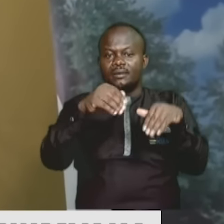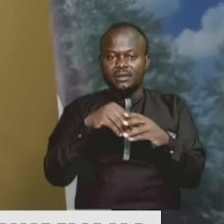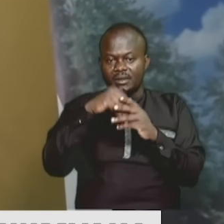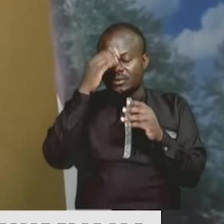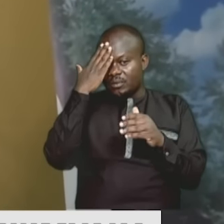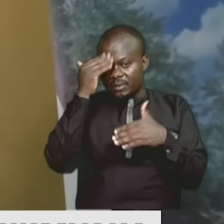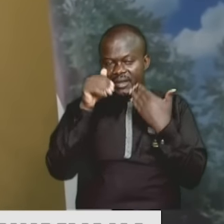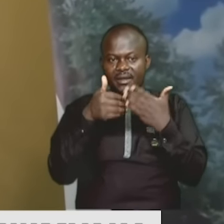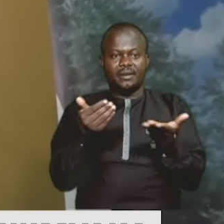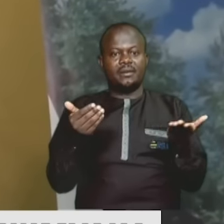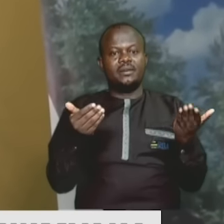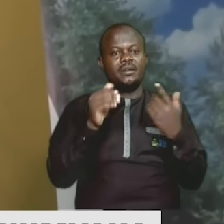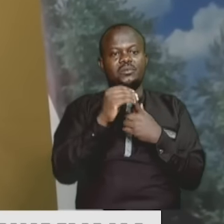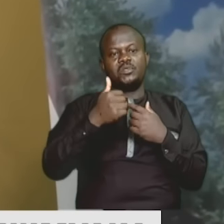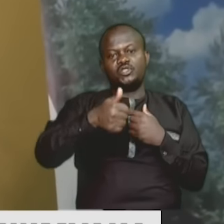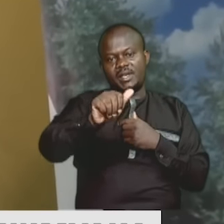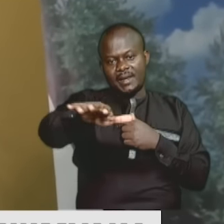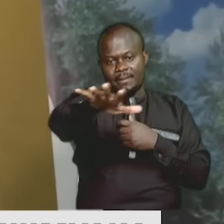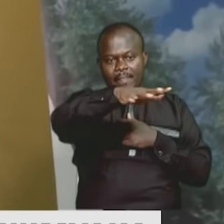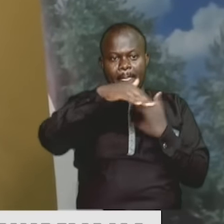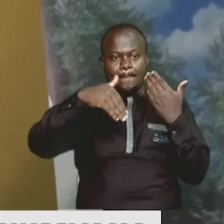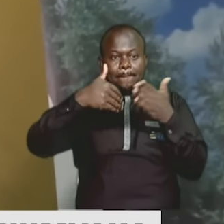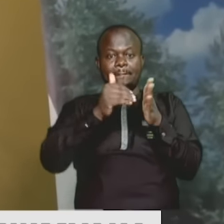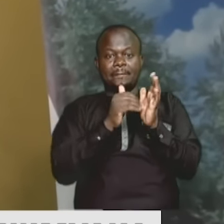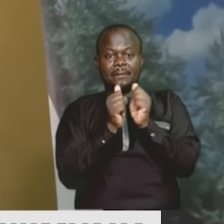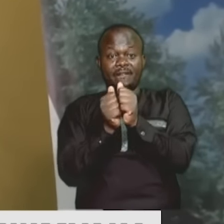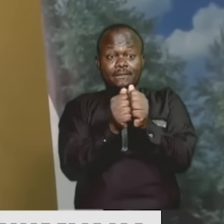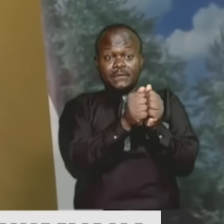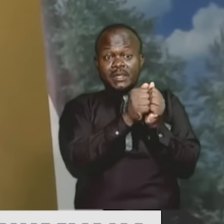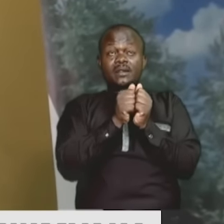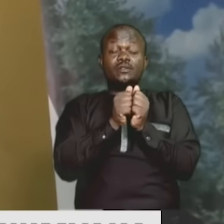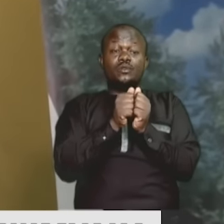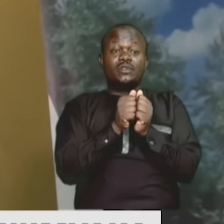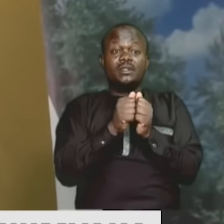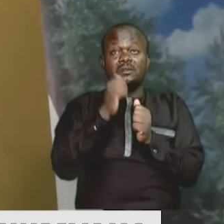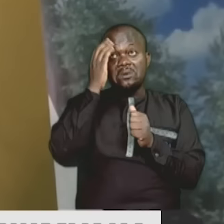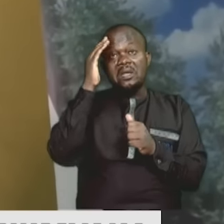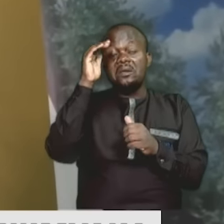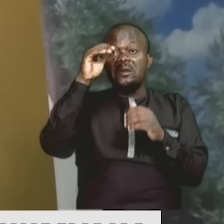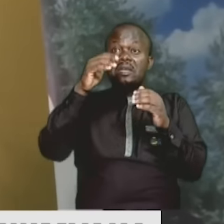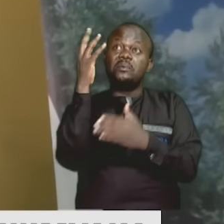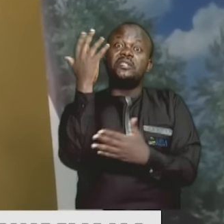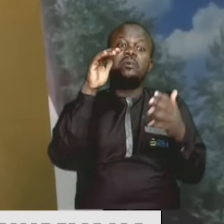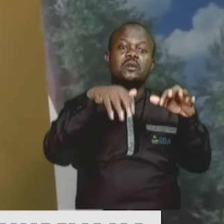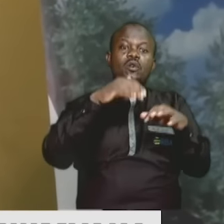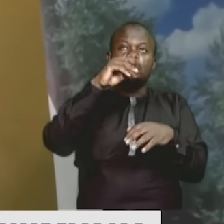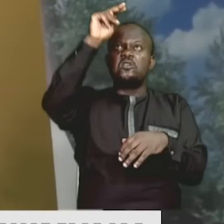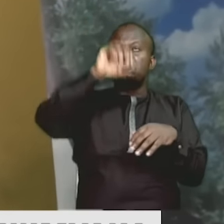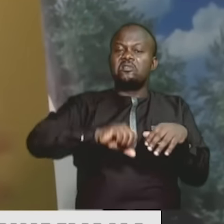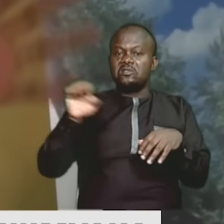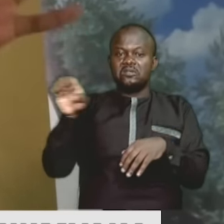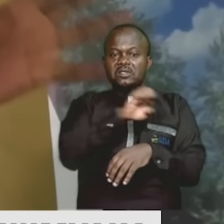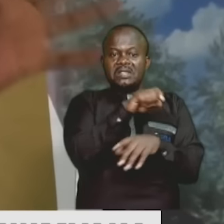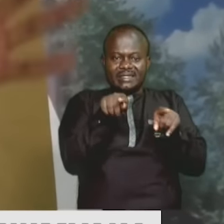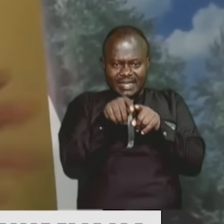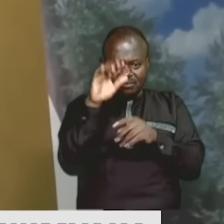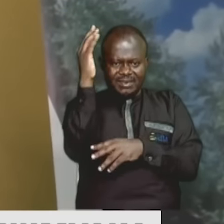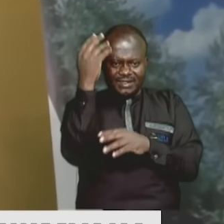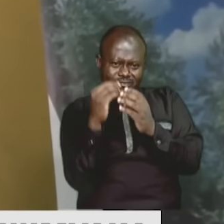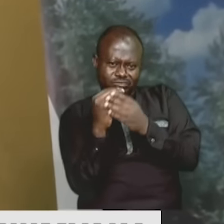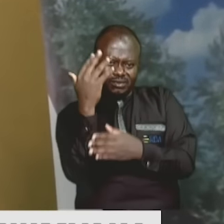kubera imico yabo dufite ikibazo ku giti gihingwa iburasirazuba aricyo gihingwa iburengerazuba aricyo gihingwa mu majyepfo and so on